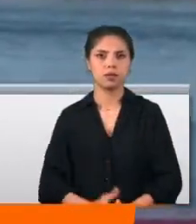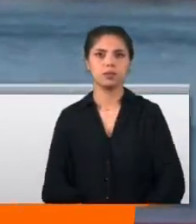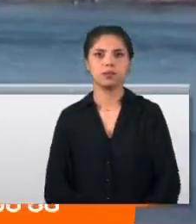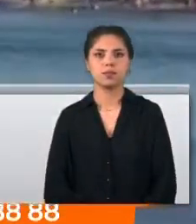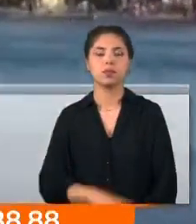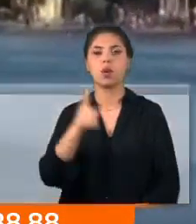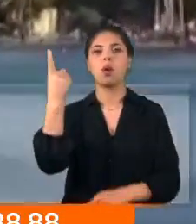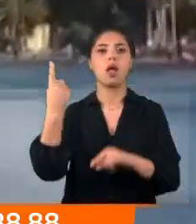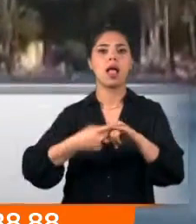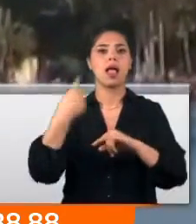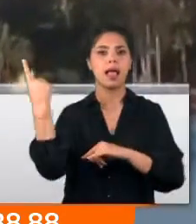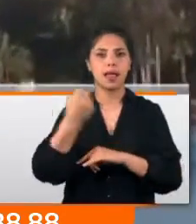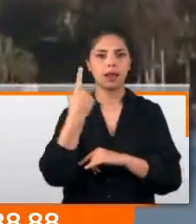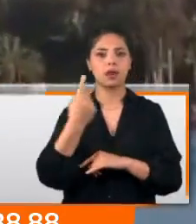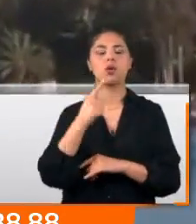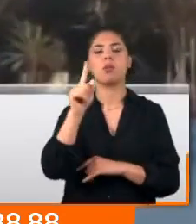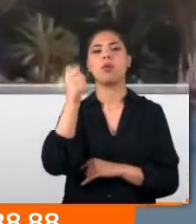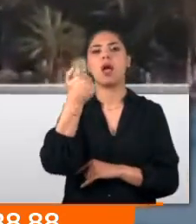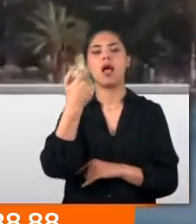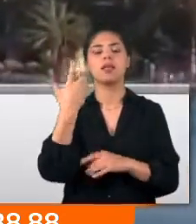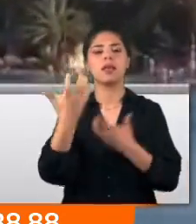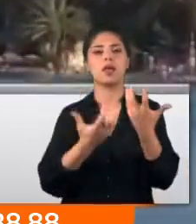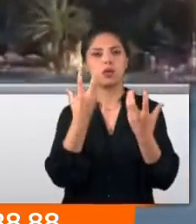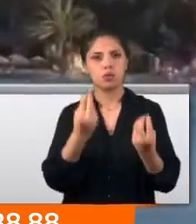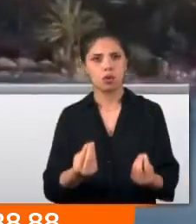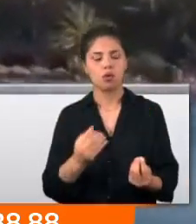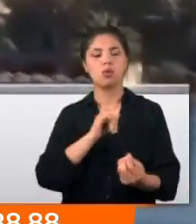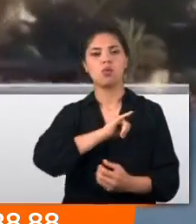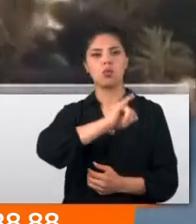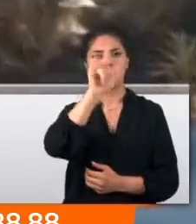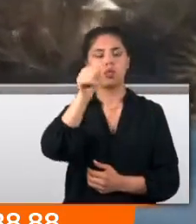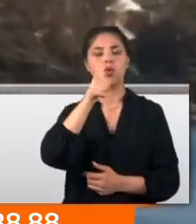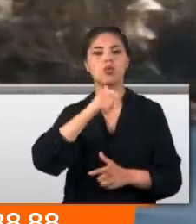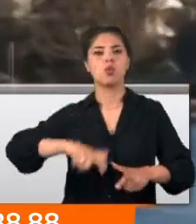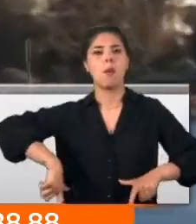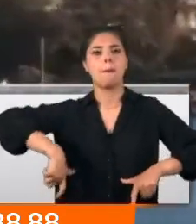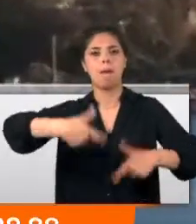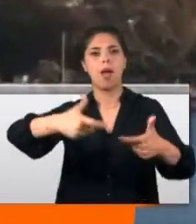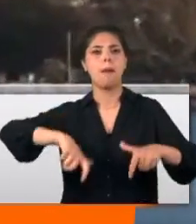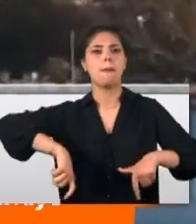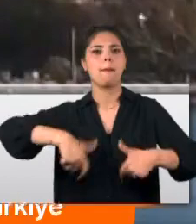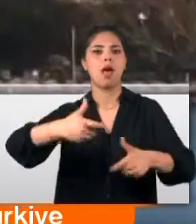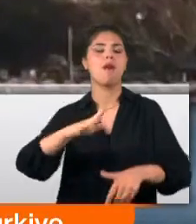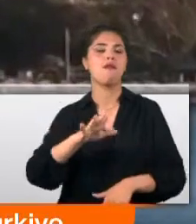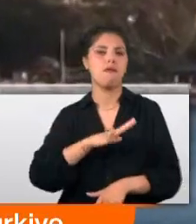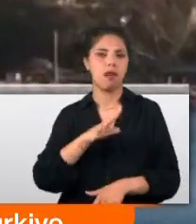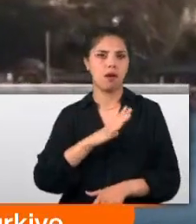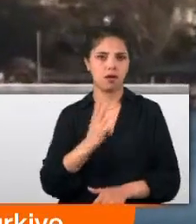10 helikopter, 6 yangın söndürme uçağı yanan yerlere tonlarca su bıraktı.